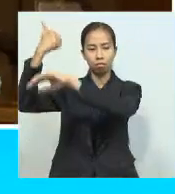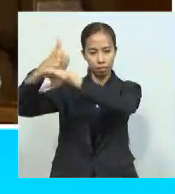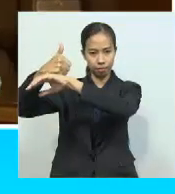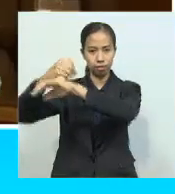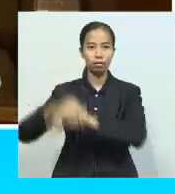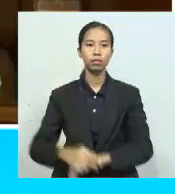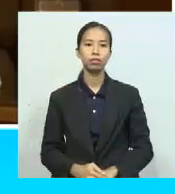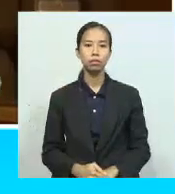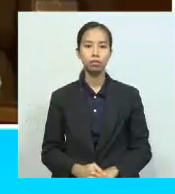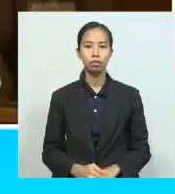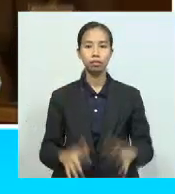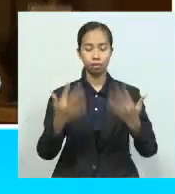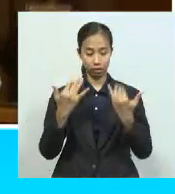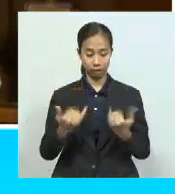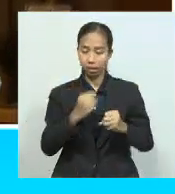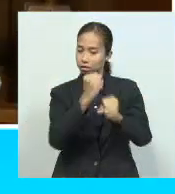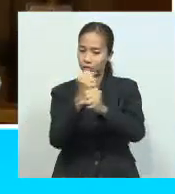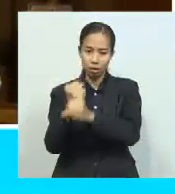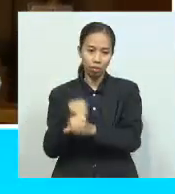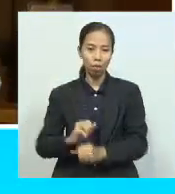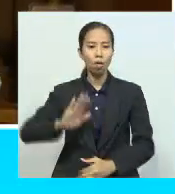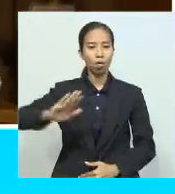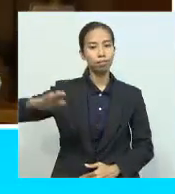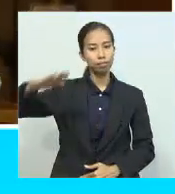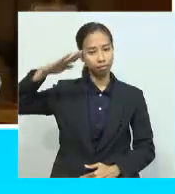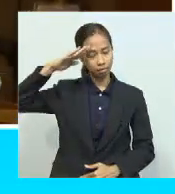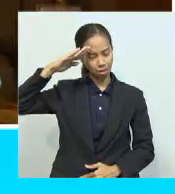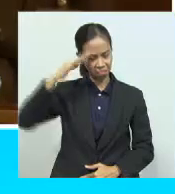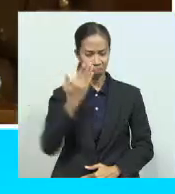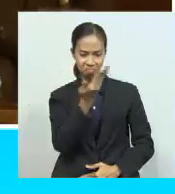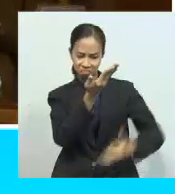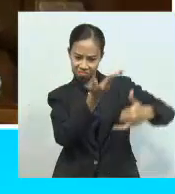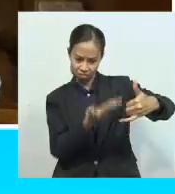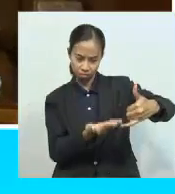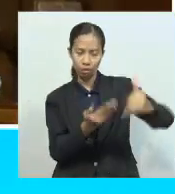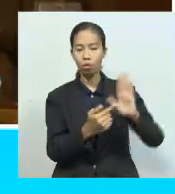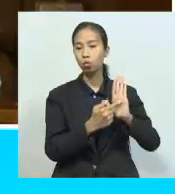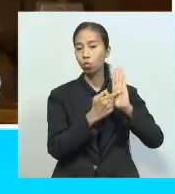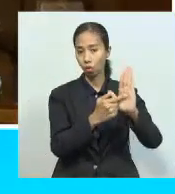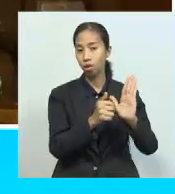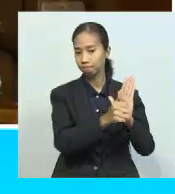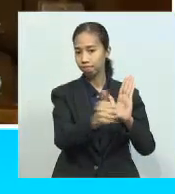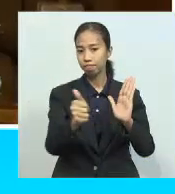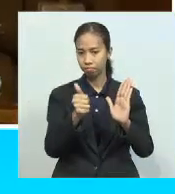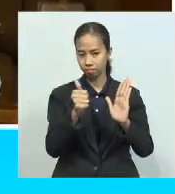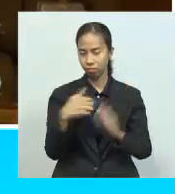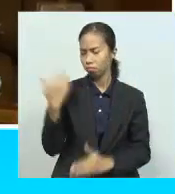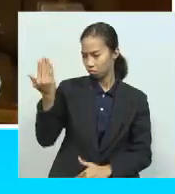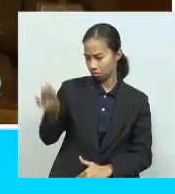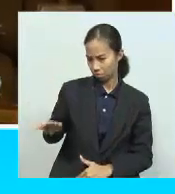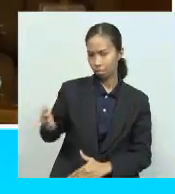พราะฉะนั้นการปฏิบัติหน้าที่ของพันโทประกิตนั้นถือเป็นตัวอย่างหนึ่งนะครับก็ขอให้ผู้ชาทุกท่